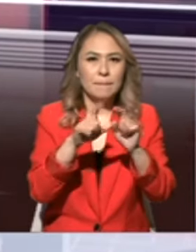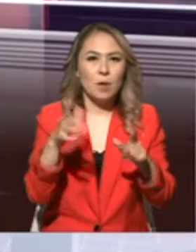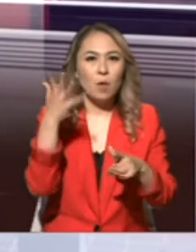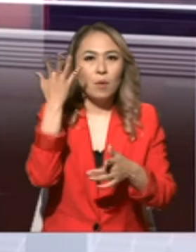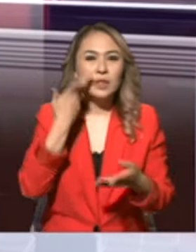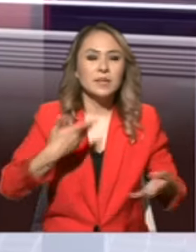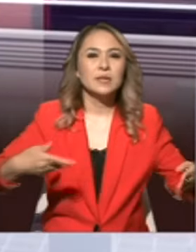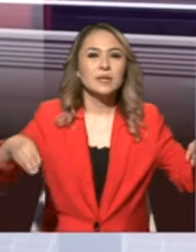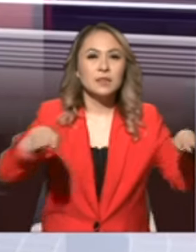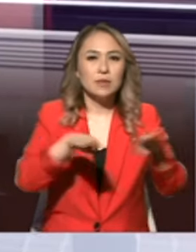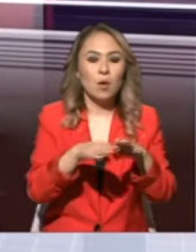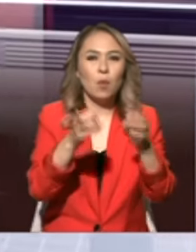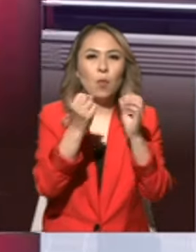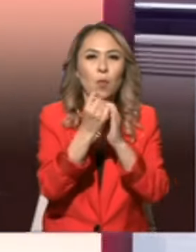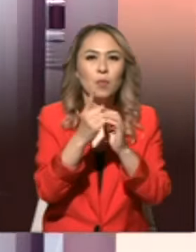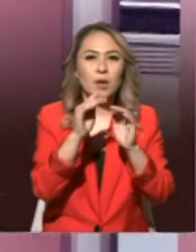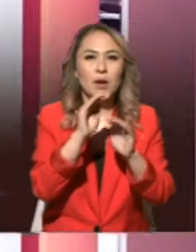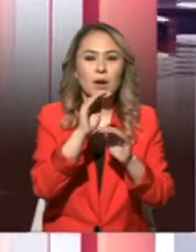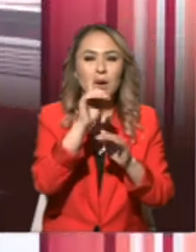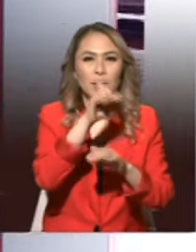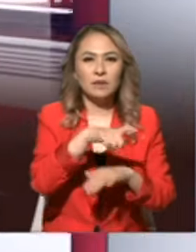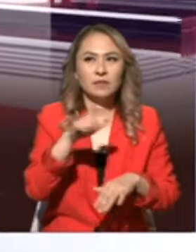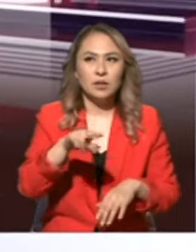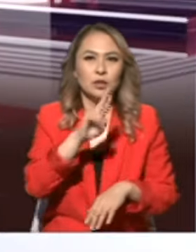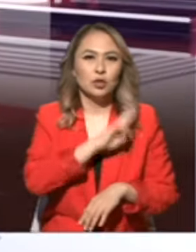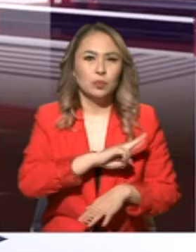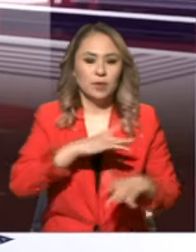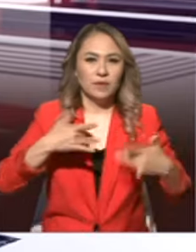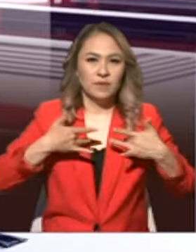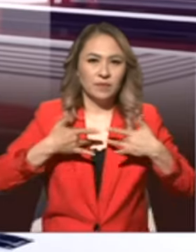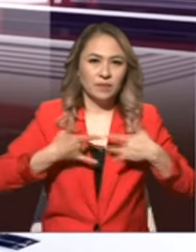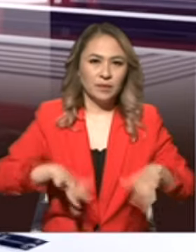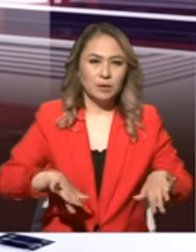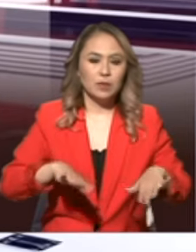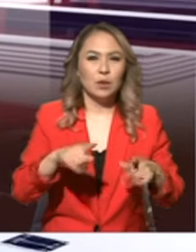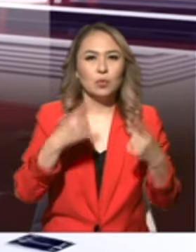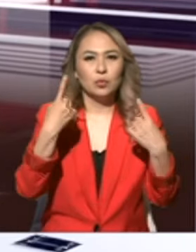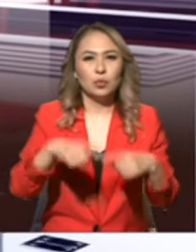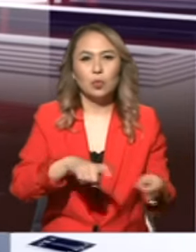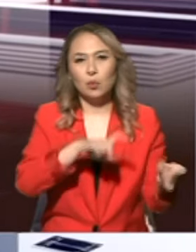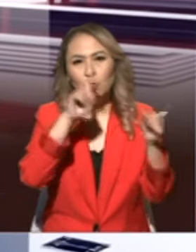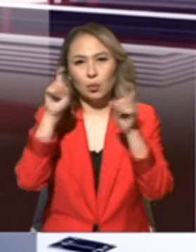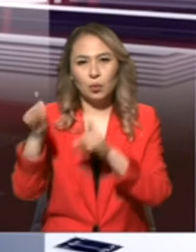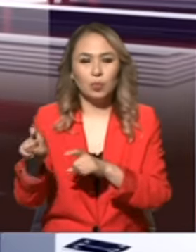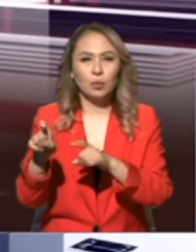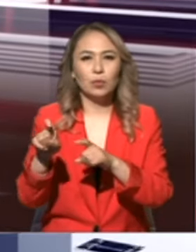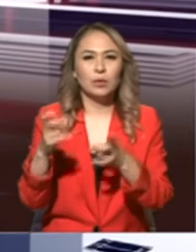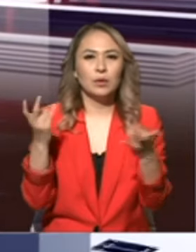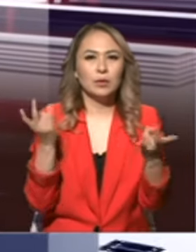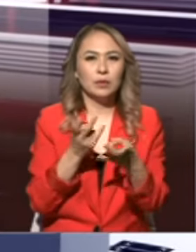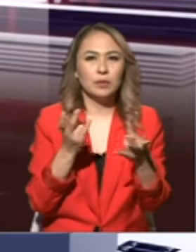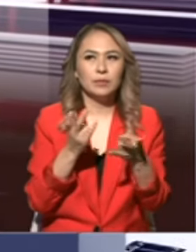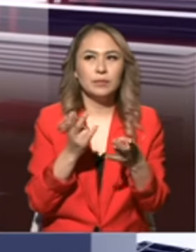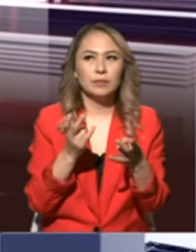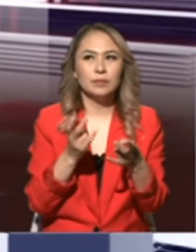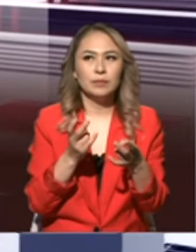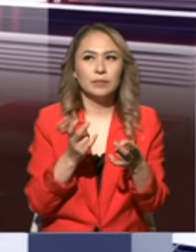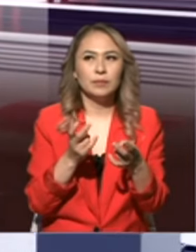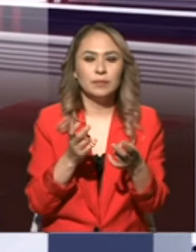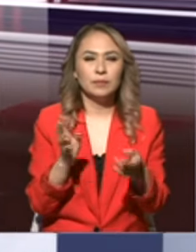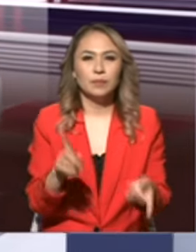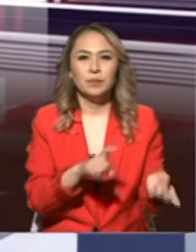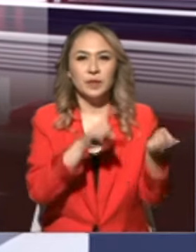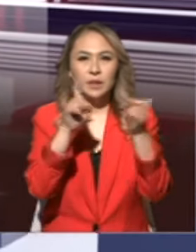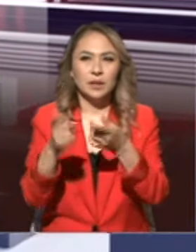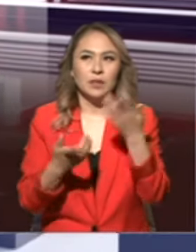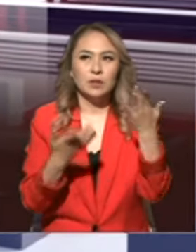кезде жаңағы 11 адам мектептен жұмыстан шығып қалады, және көрші ауылға балалар үшін көшуге тиіс болады. Ал онда баратын